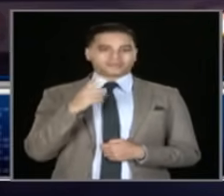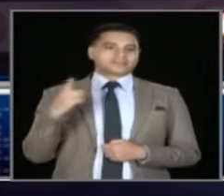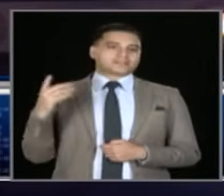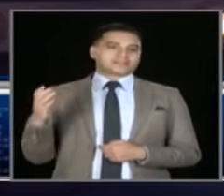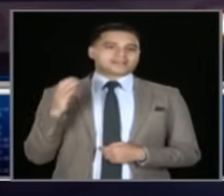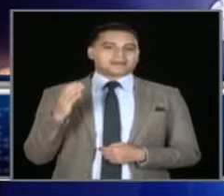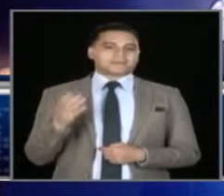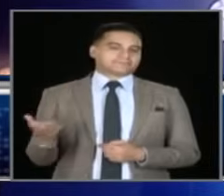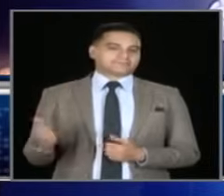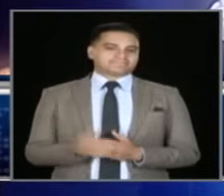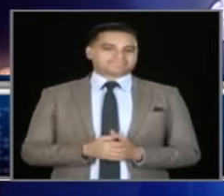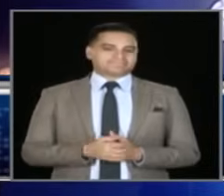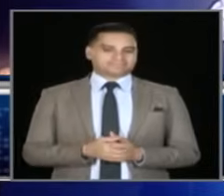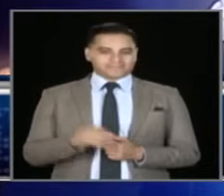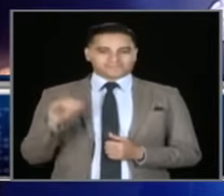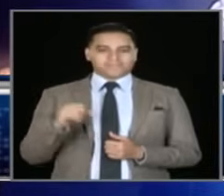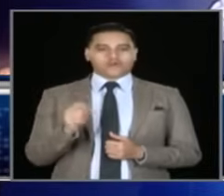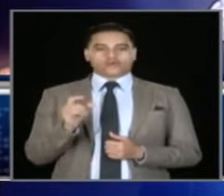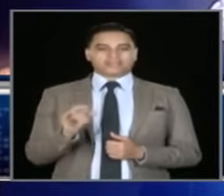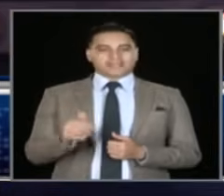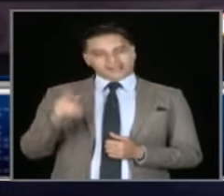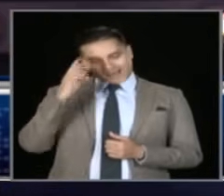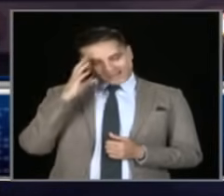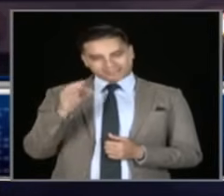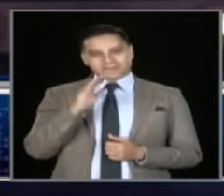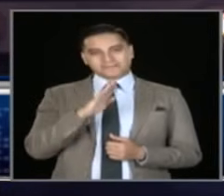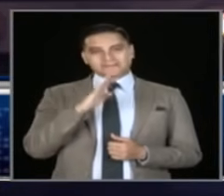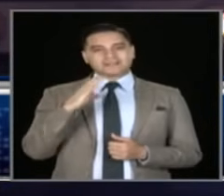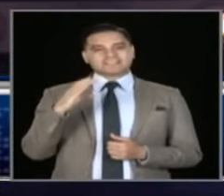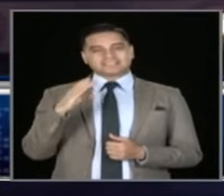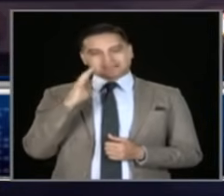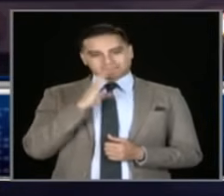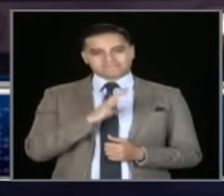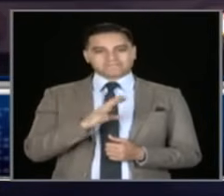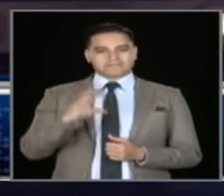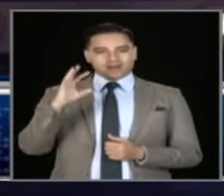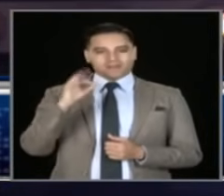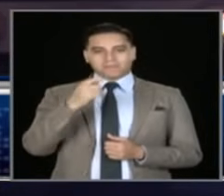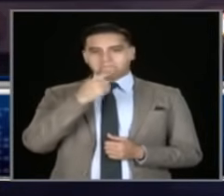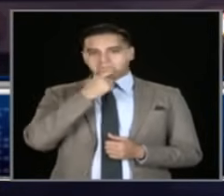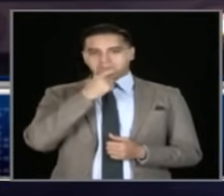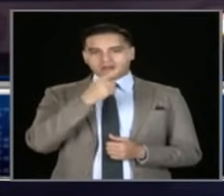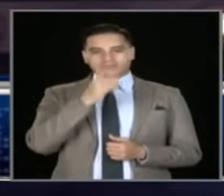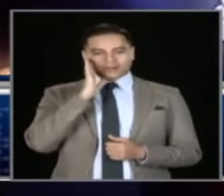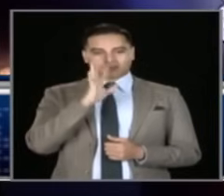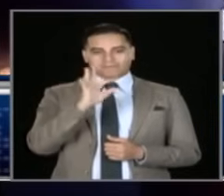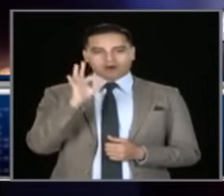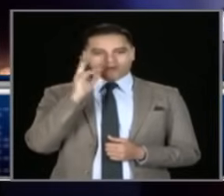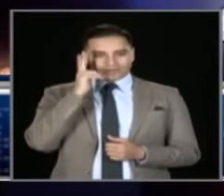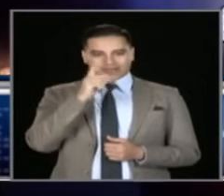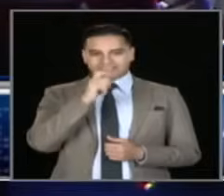قلت الإجابة. ولكن مونيا طبعا عندك حق، هي طبعا البي بي سي هيئة الإذاعة البريطانية. إجابة صحيحة.